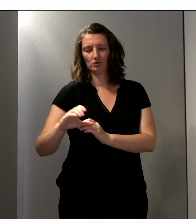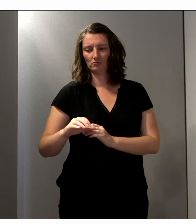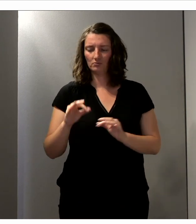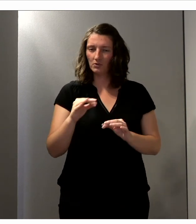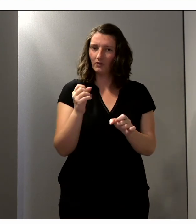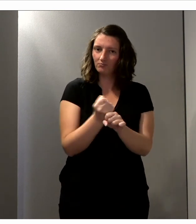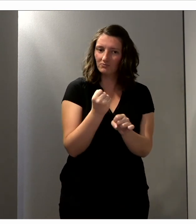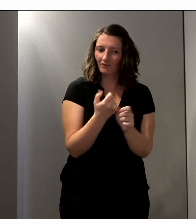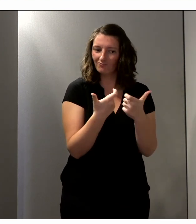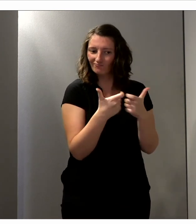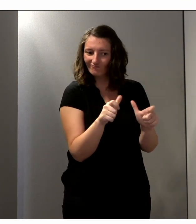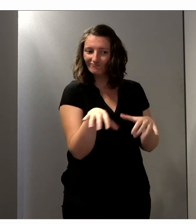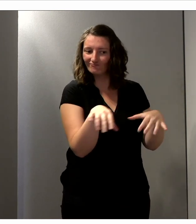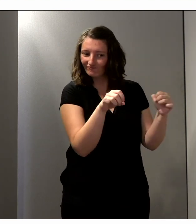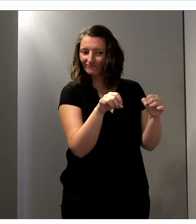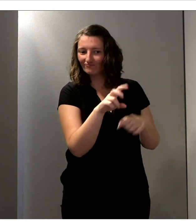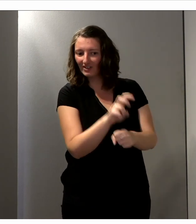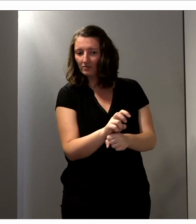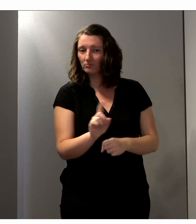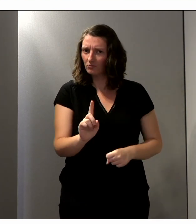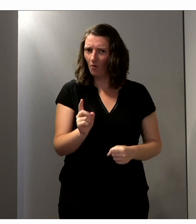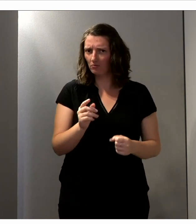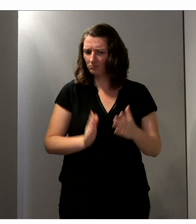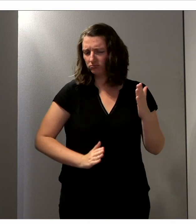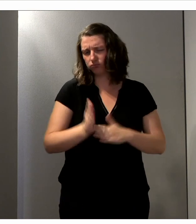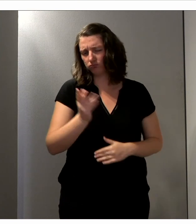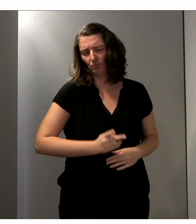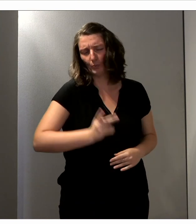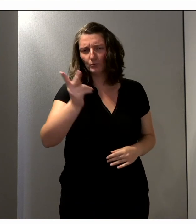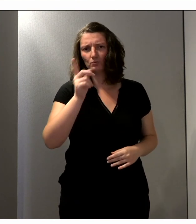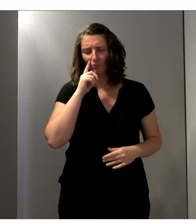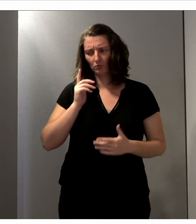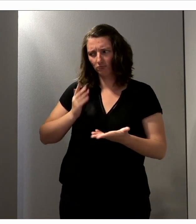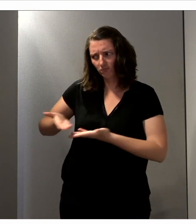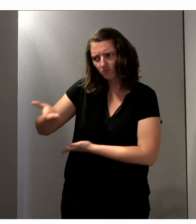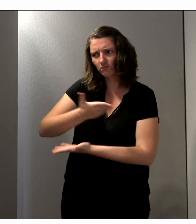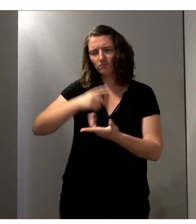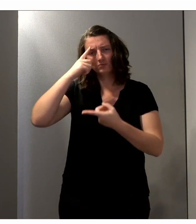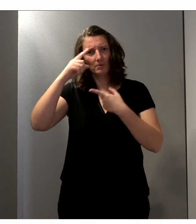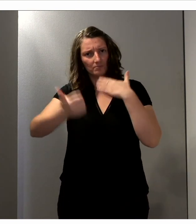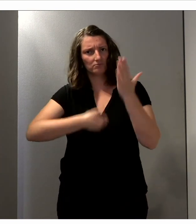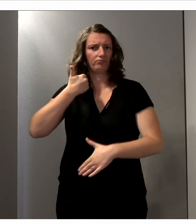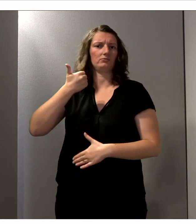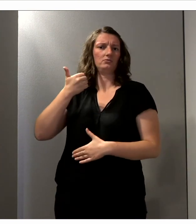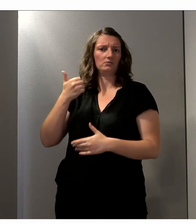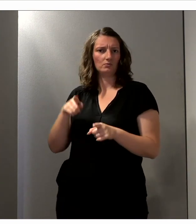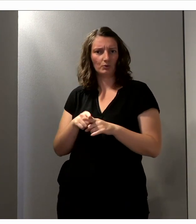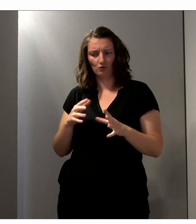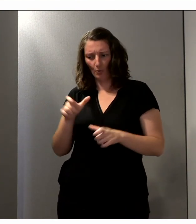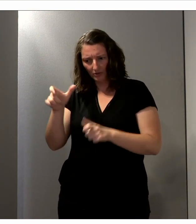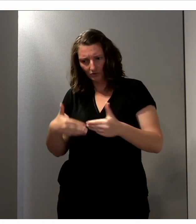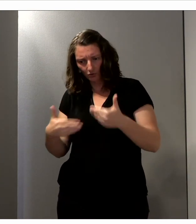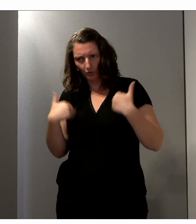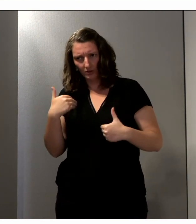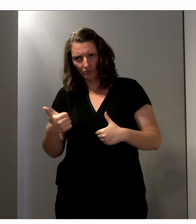l'emploi, puisque quand nous l'évoquons ensemble, on parle d'émancipation, de contribution pleine et entière des personnes